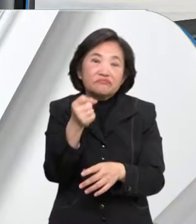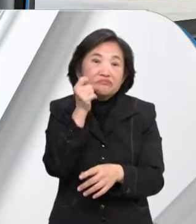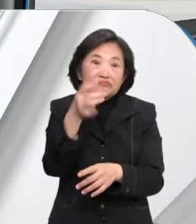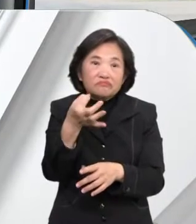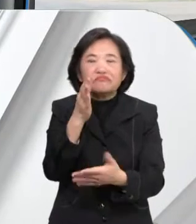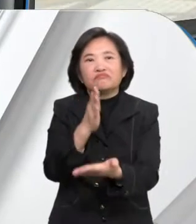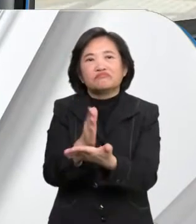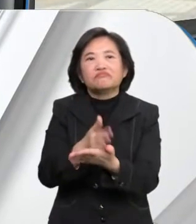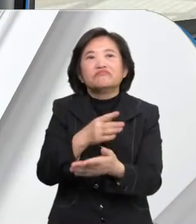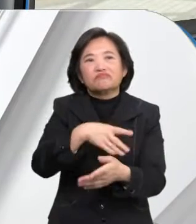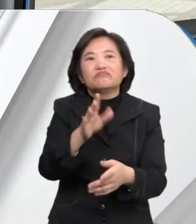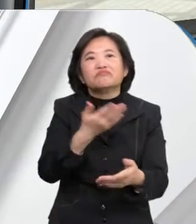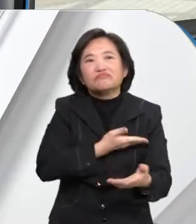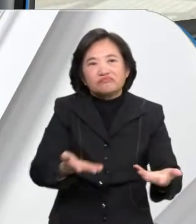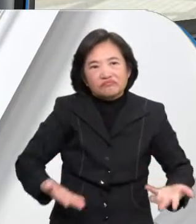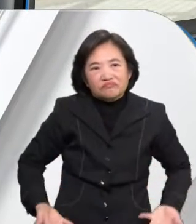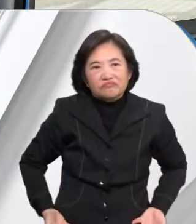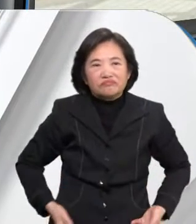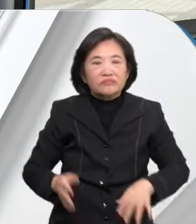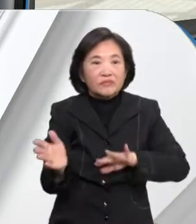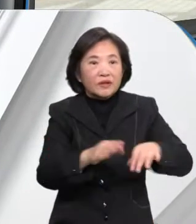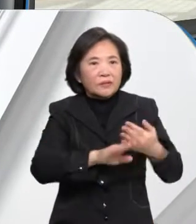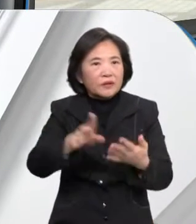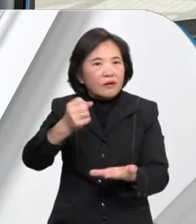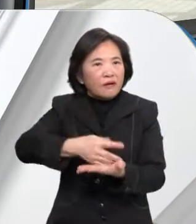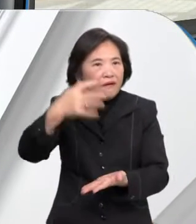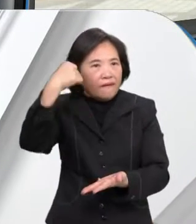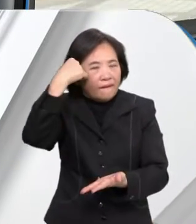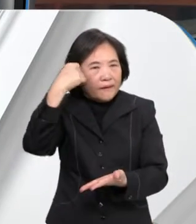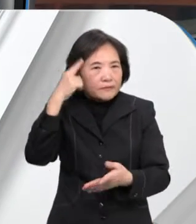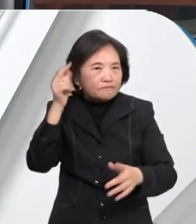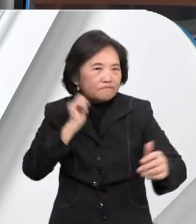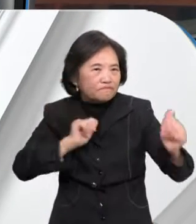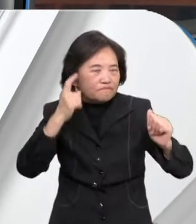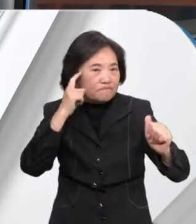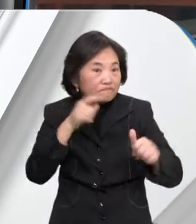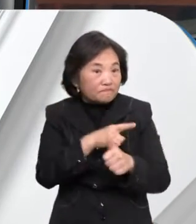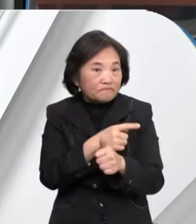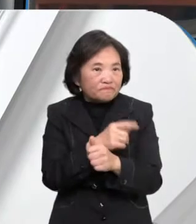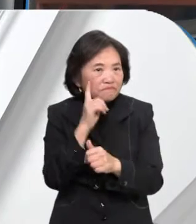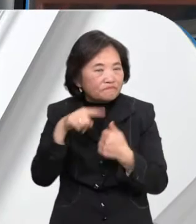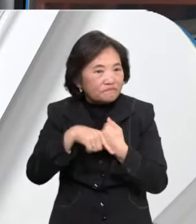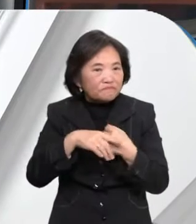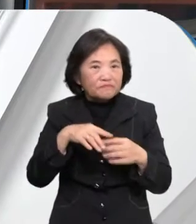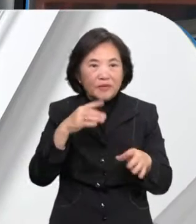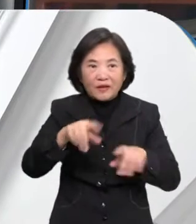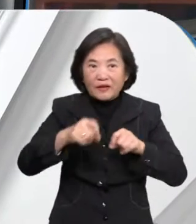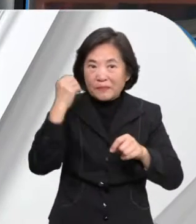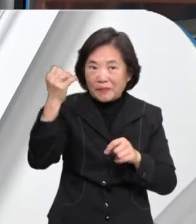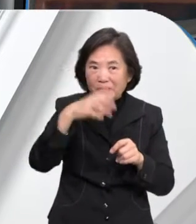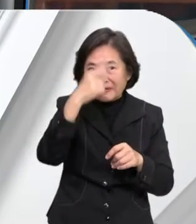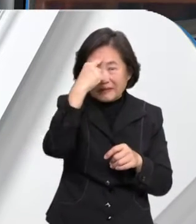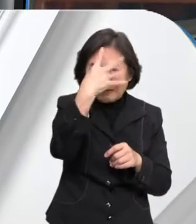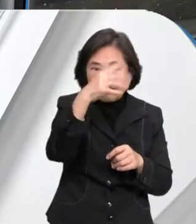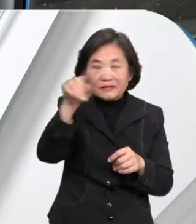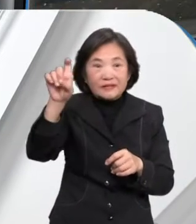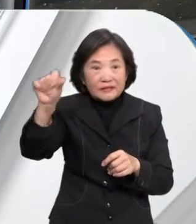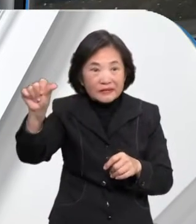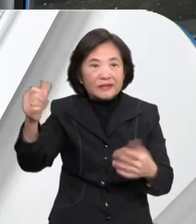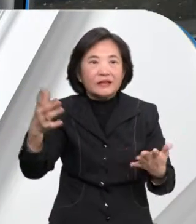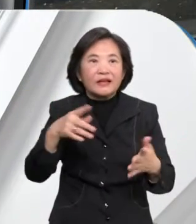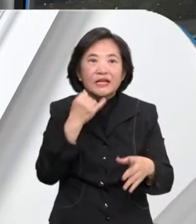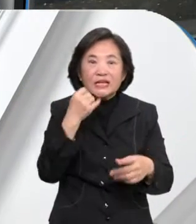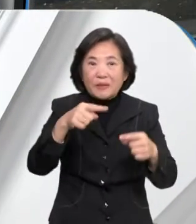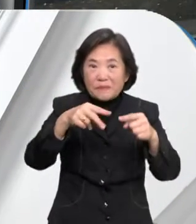营。不过同时，也就饭店业者是逆向思考，提出四到十五年最大达两家